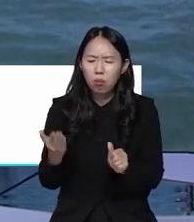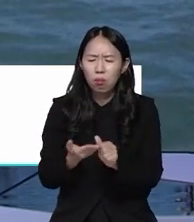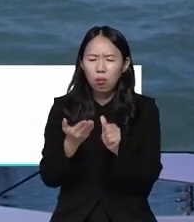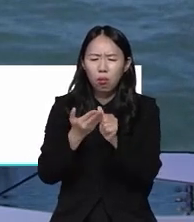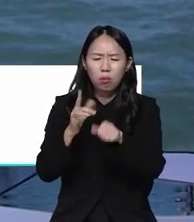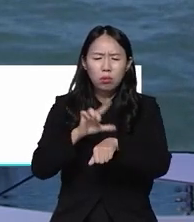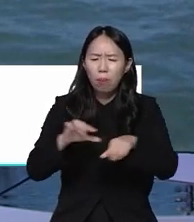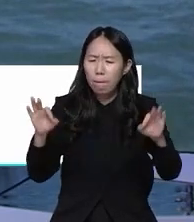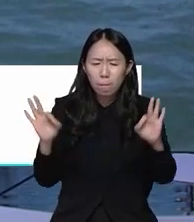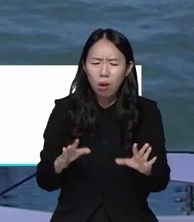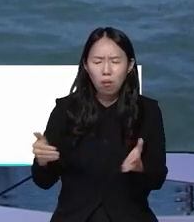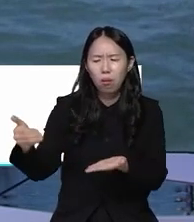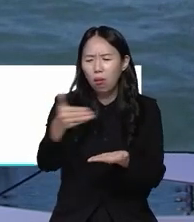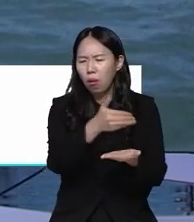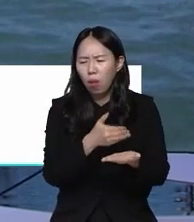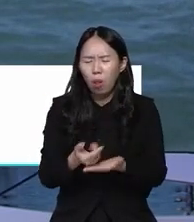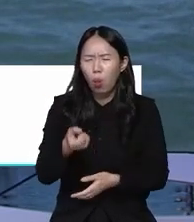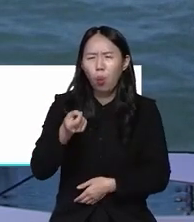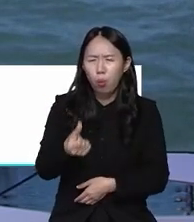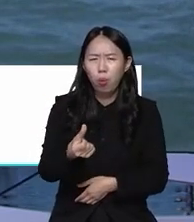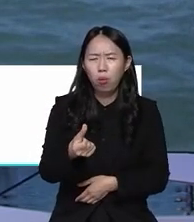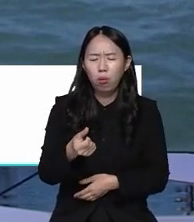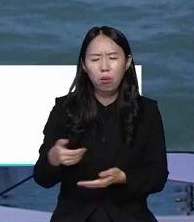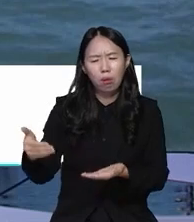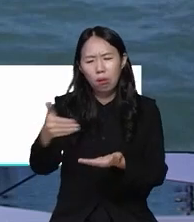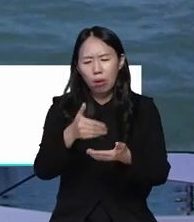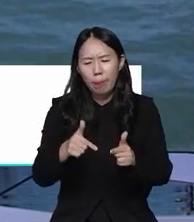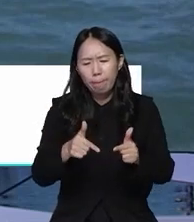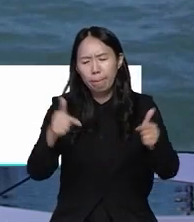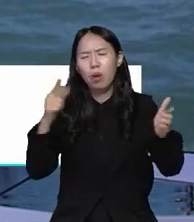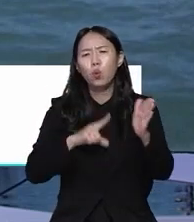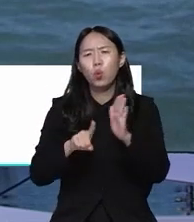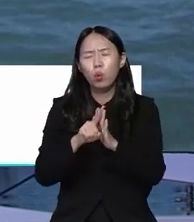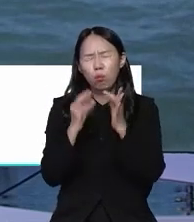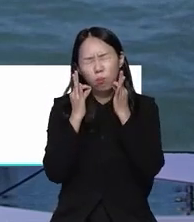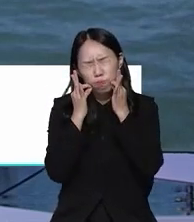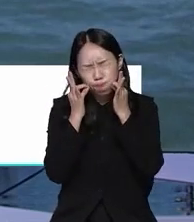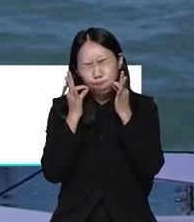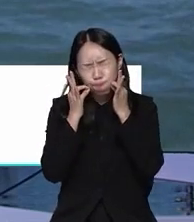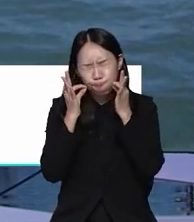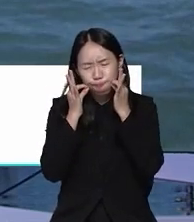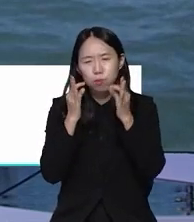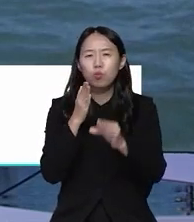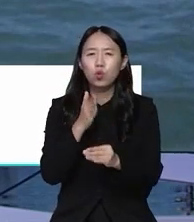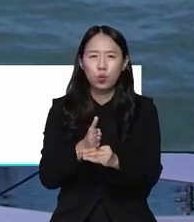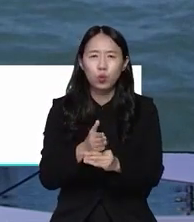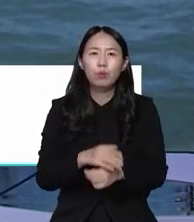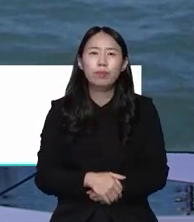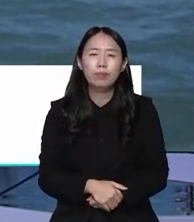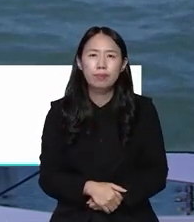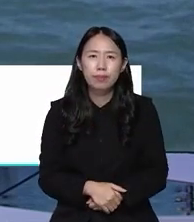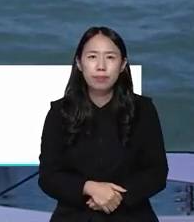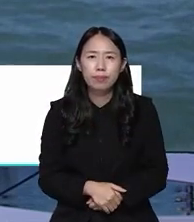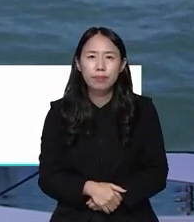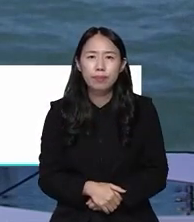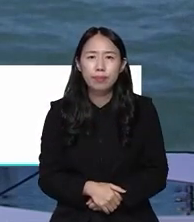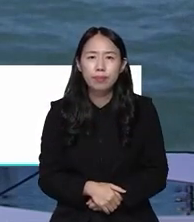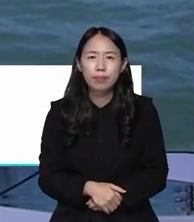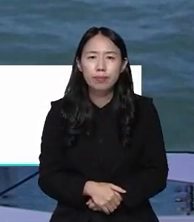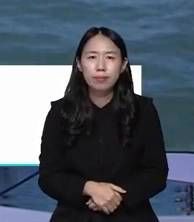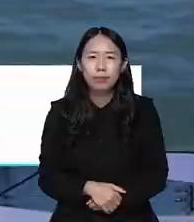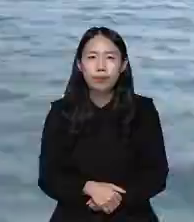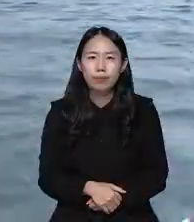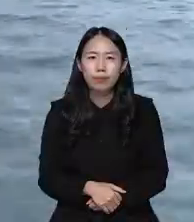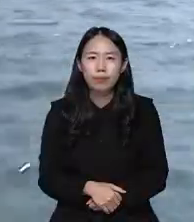횟수가 줄어들 것으로 보고 생산량을 늘리는 데 전전긍긍하고 있습니다. 고익수 기자가 그 현장을 다녀왔습니다.